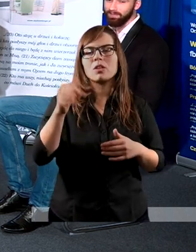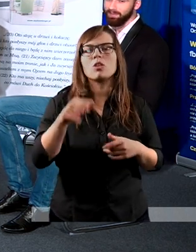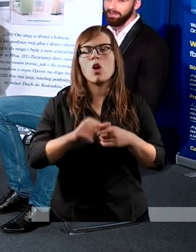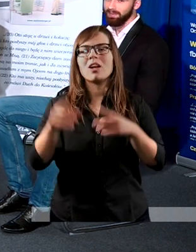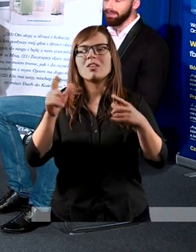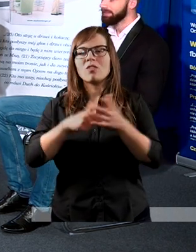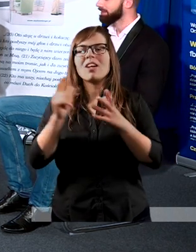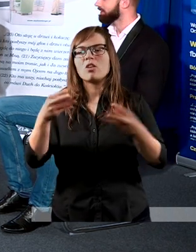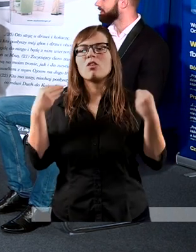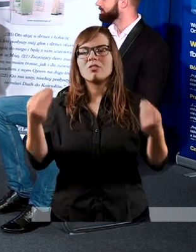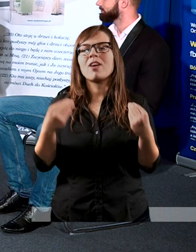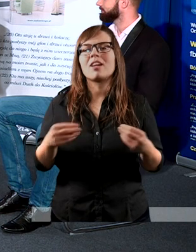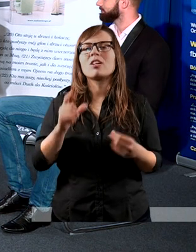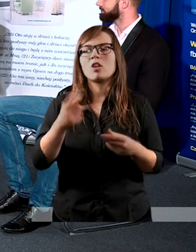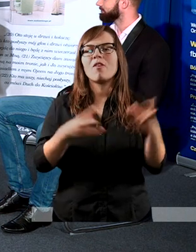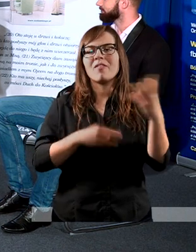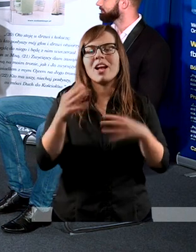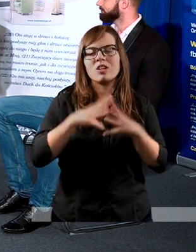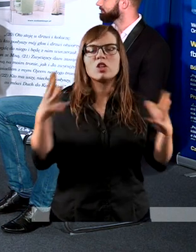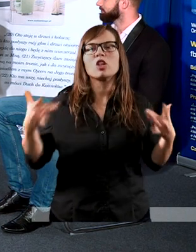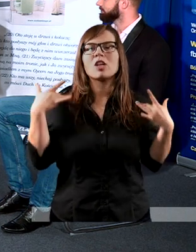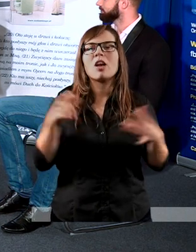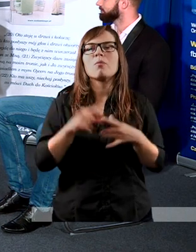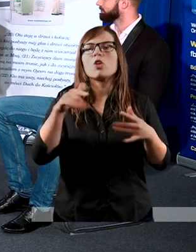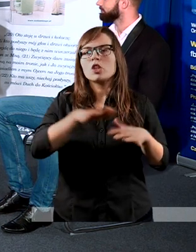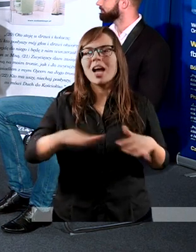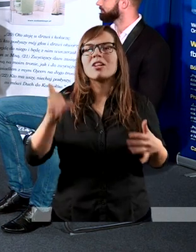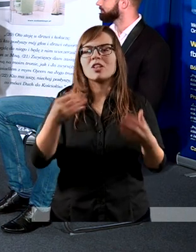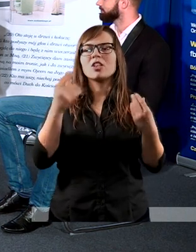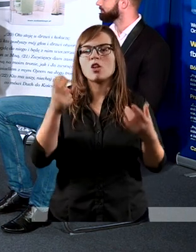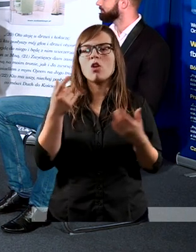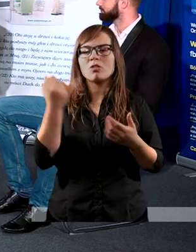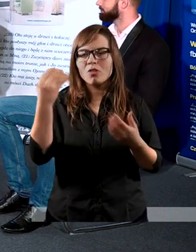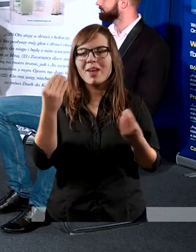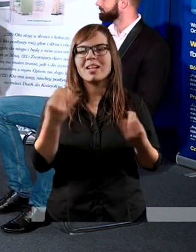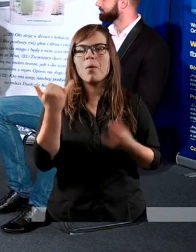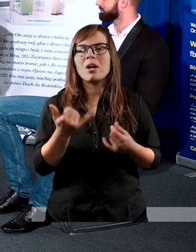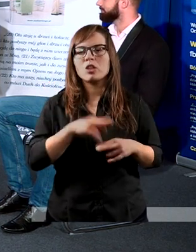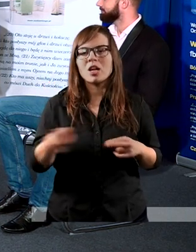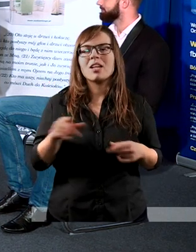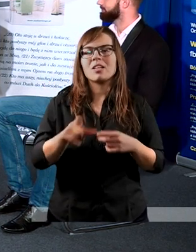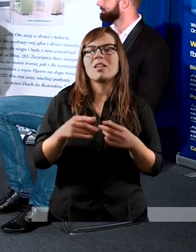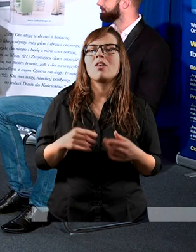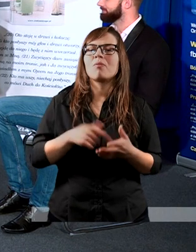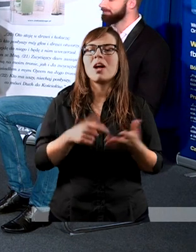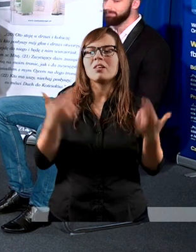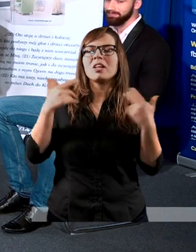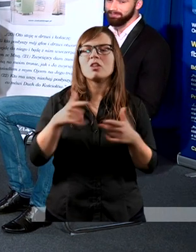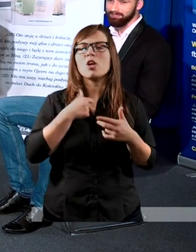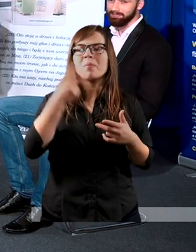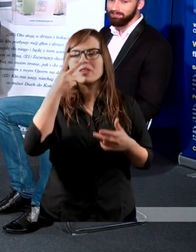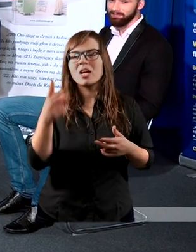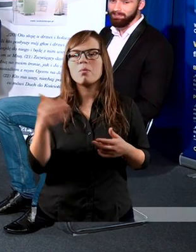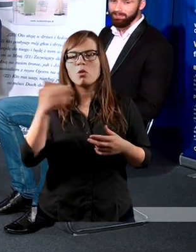jest faktycznie to cudo największe, bo życie i dzieciaki to jest przespaniała rzecz, nie? Nie wiem, czy tam kamera